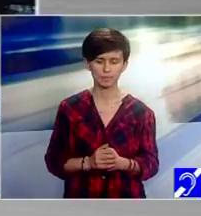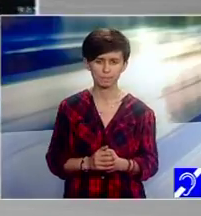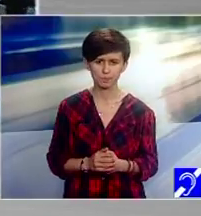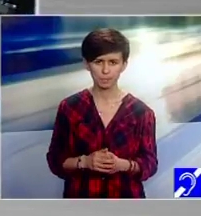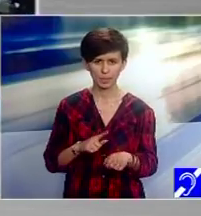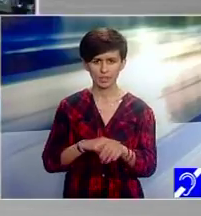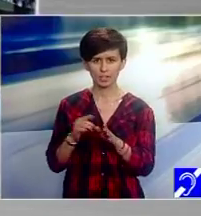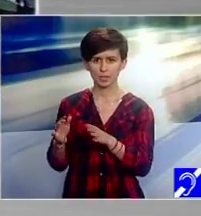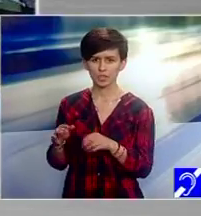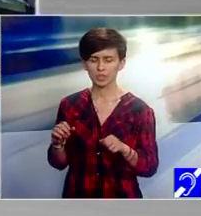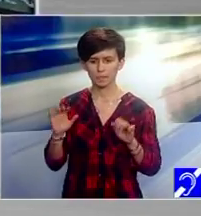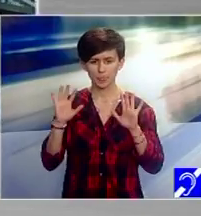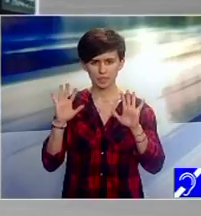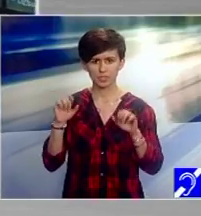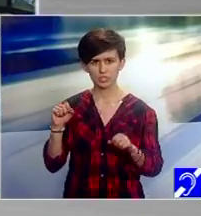10-12 aprilie